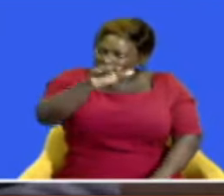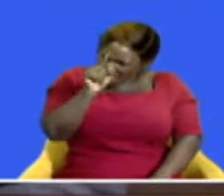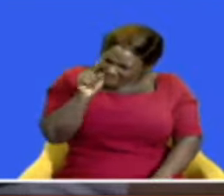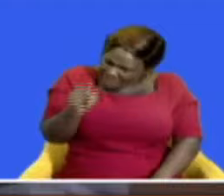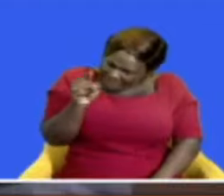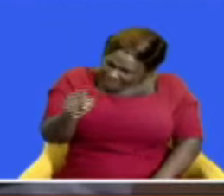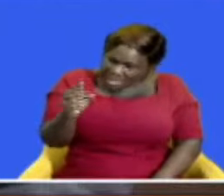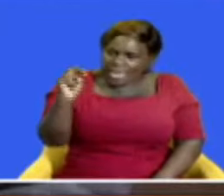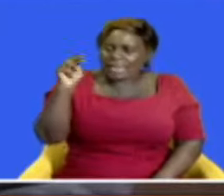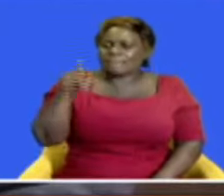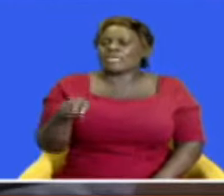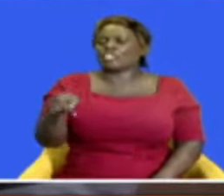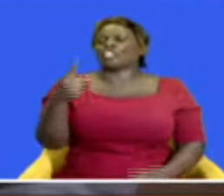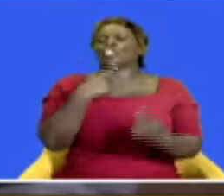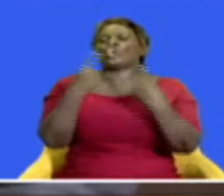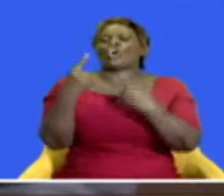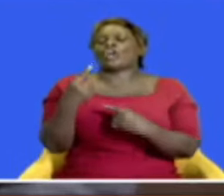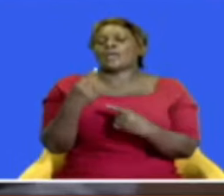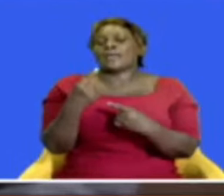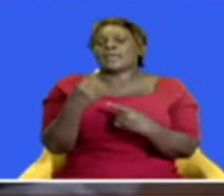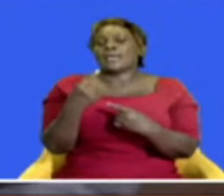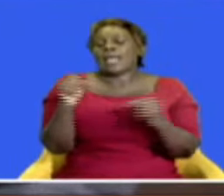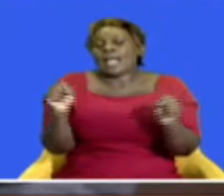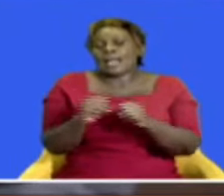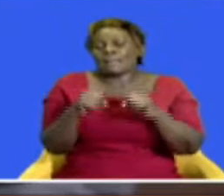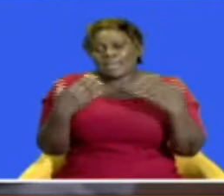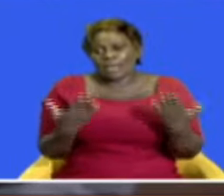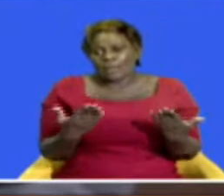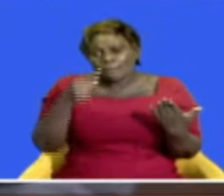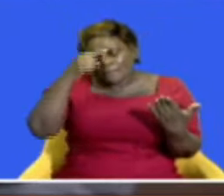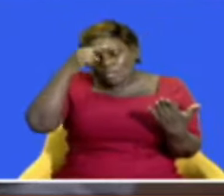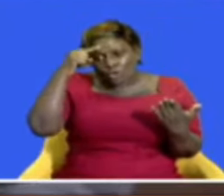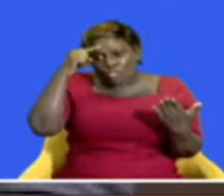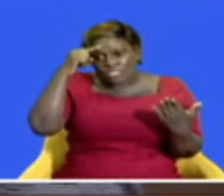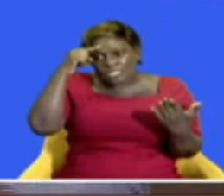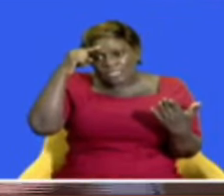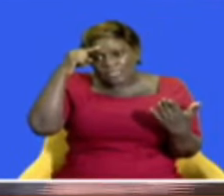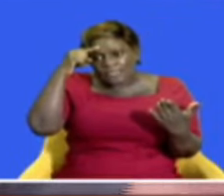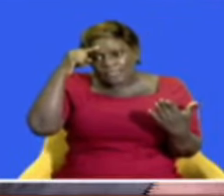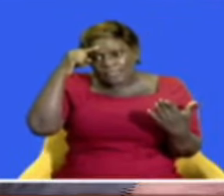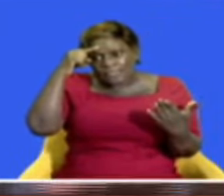yeye ndiye azungumze. Na inafanywa hivyo kwa sababu